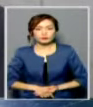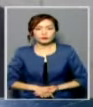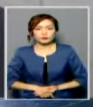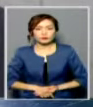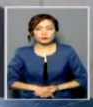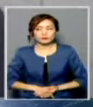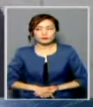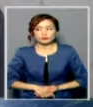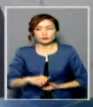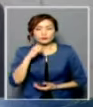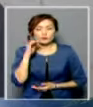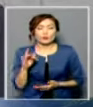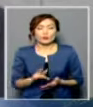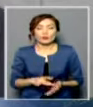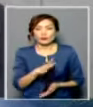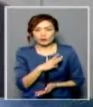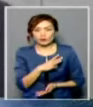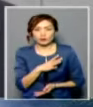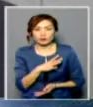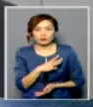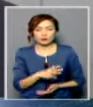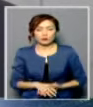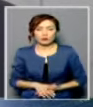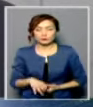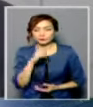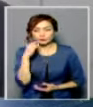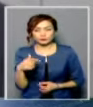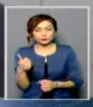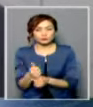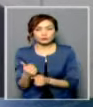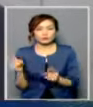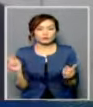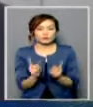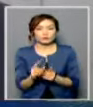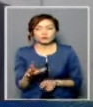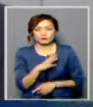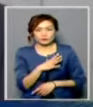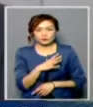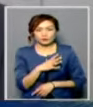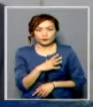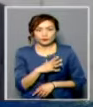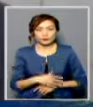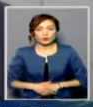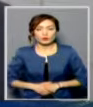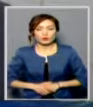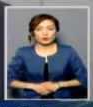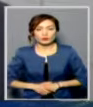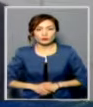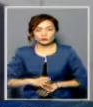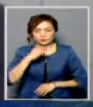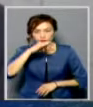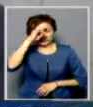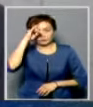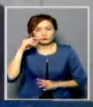президентіміз Мәскеуде болғанда, Мәскеу Ресей президентімен кездескенде осында